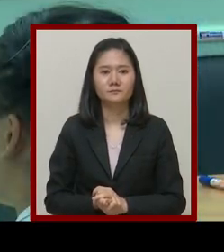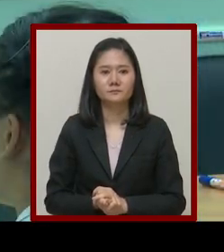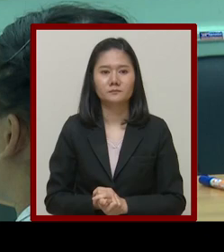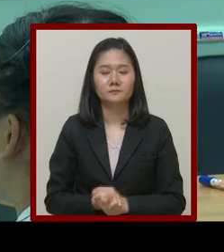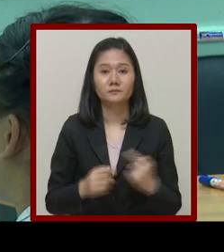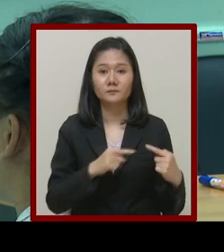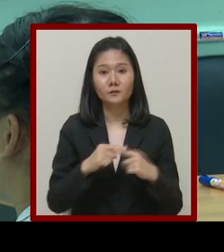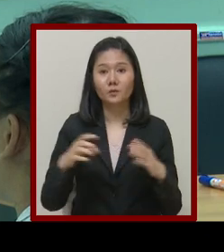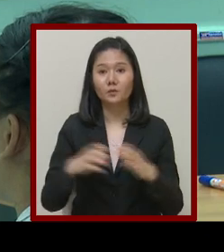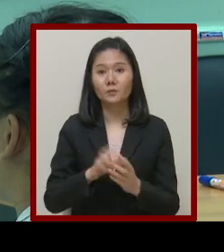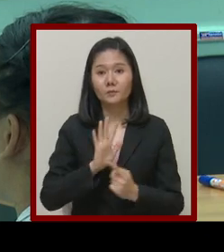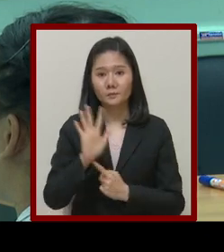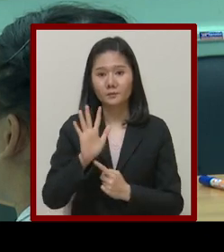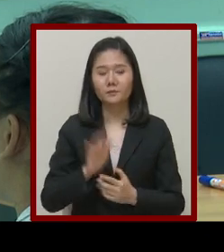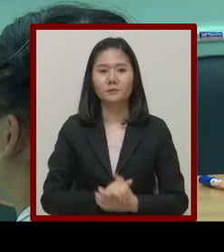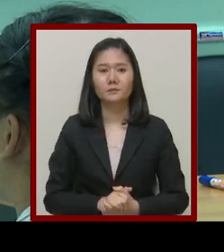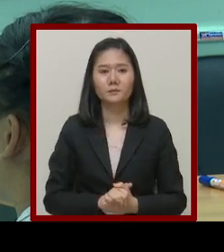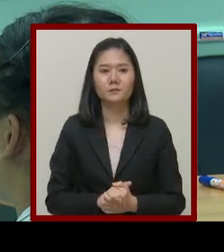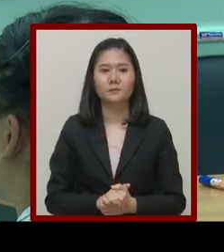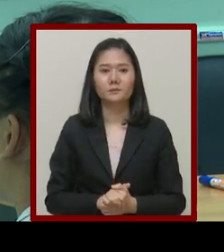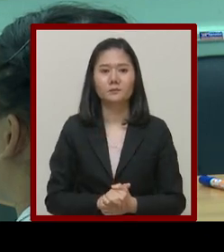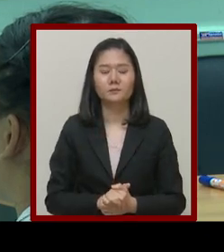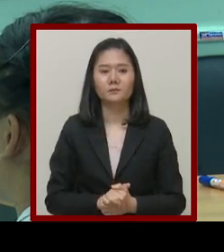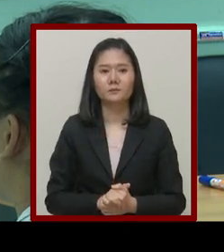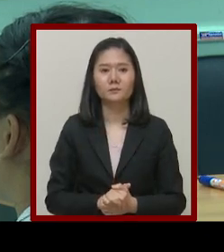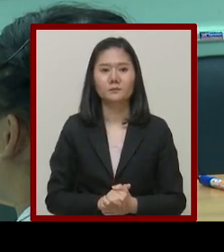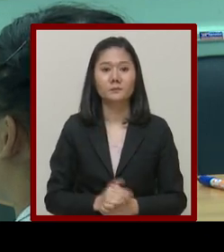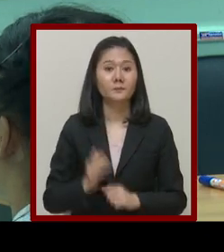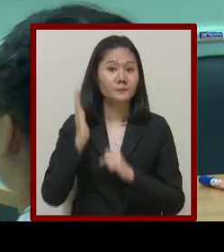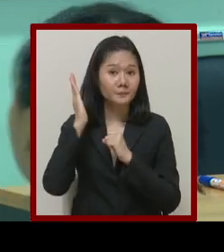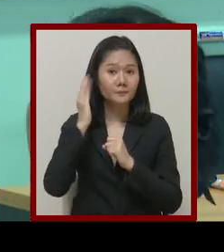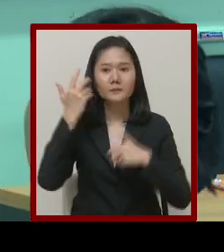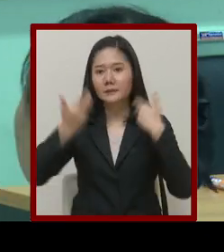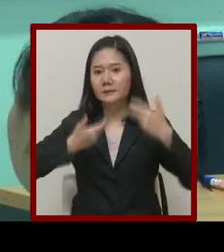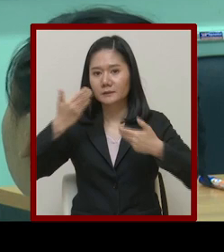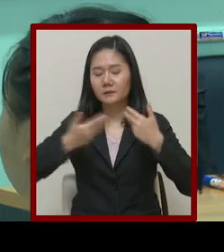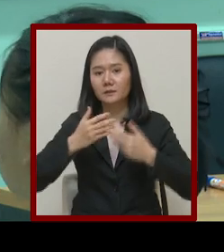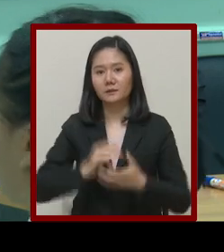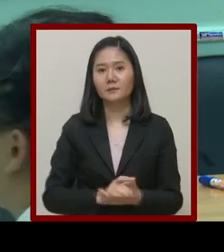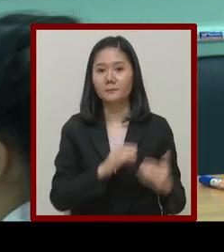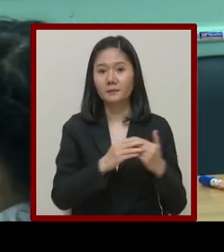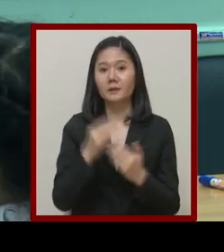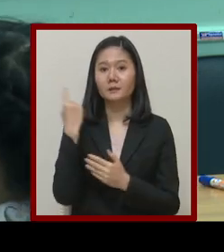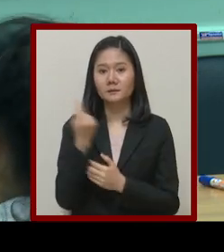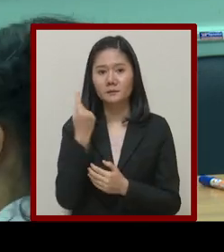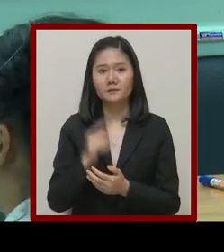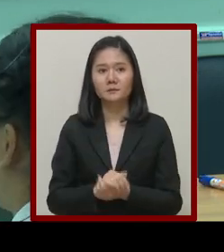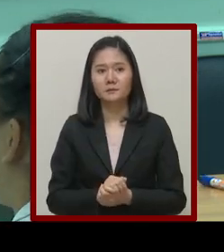ต่อไปกลุ่มที่5จ้ะในการนำเสนอกิจกรรมโปรแกรมนำเที่ยว